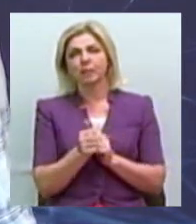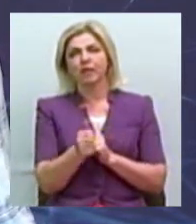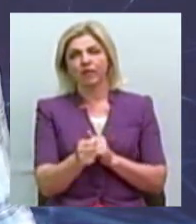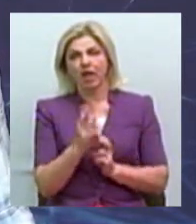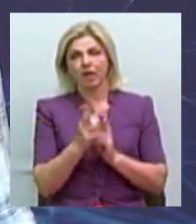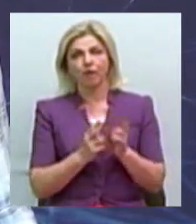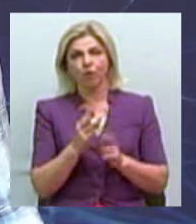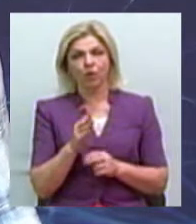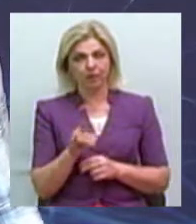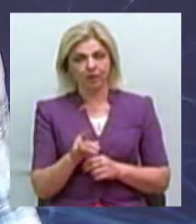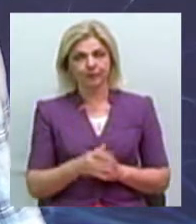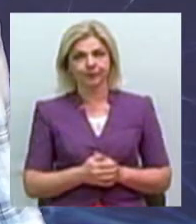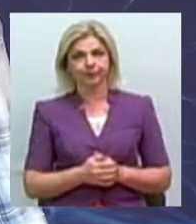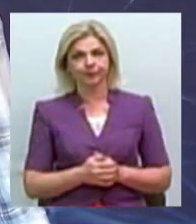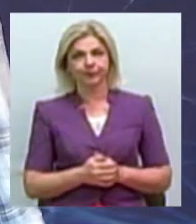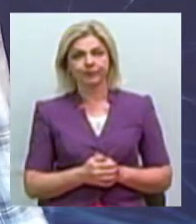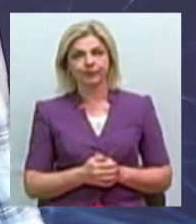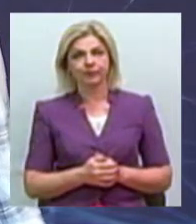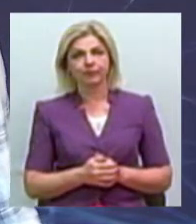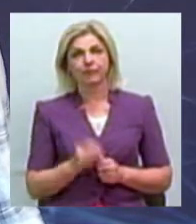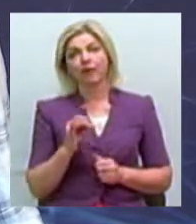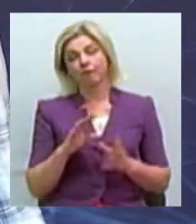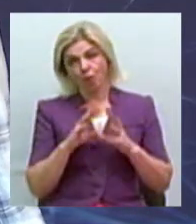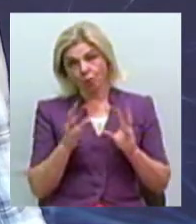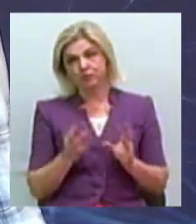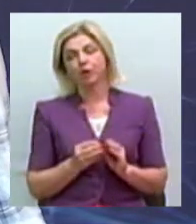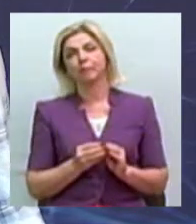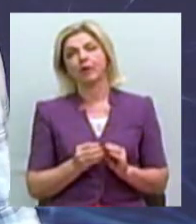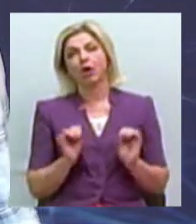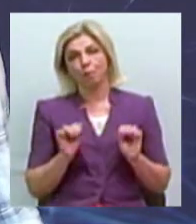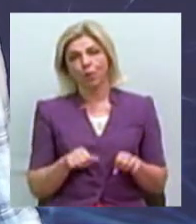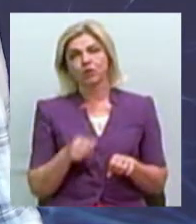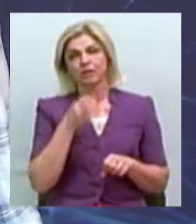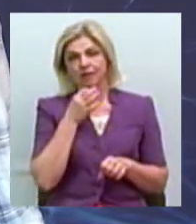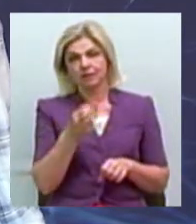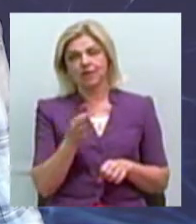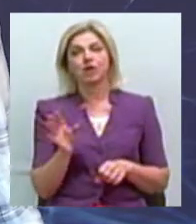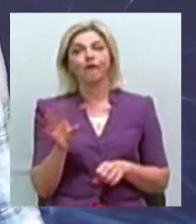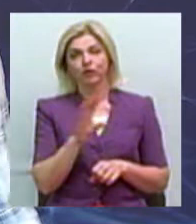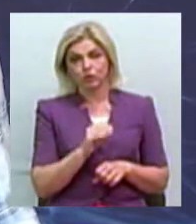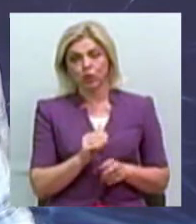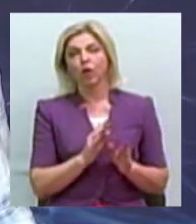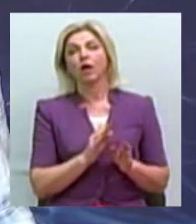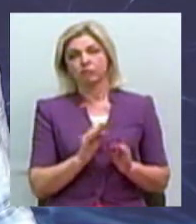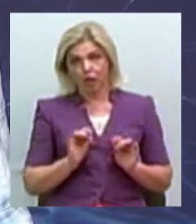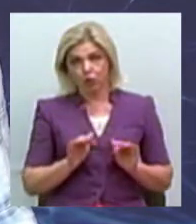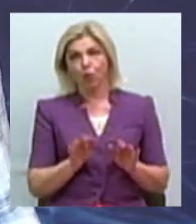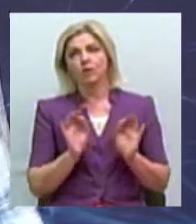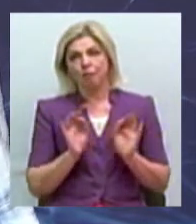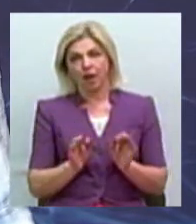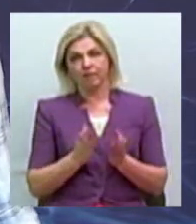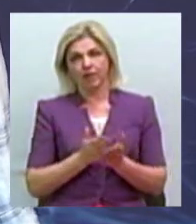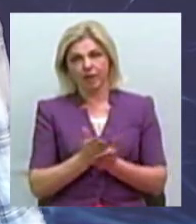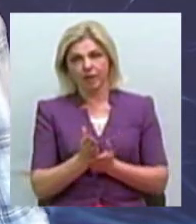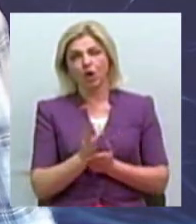реформы. Вот. И, в общем-то, можно сказать, все идет в правильном направлении,